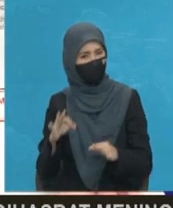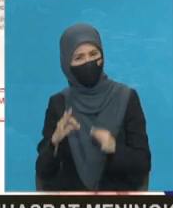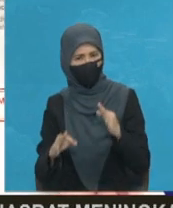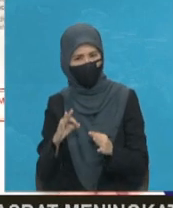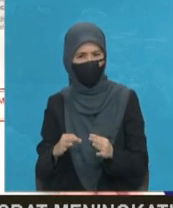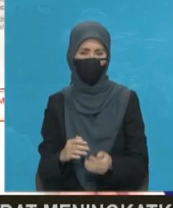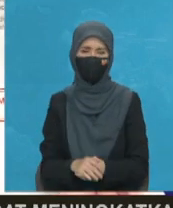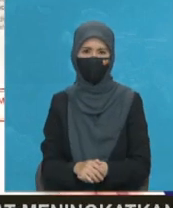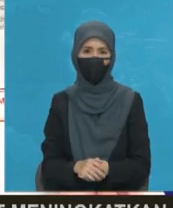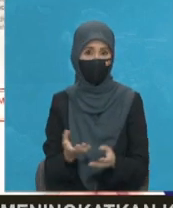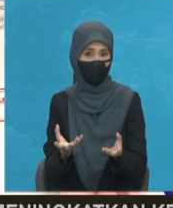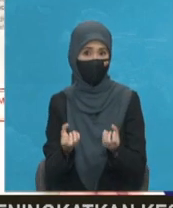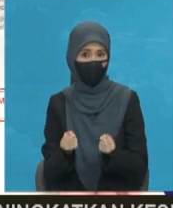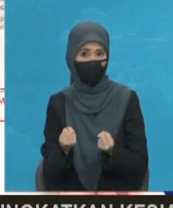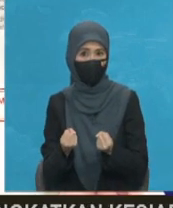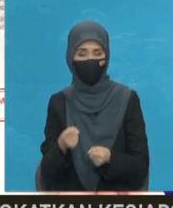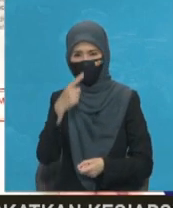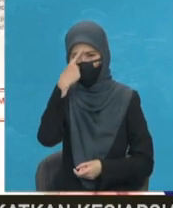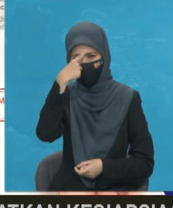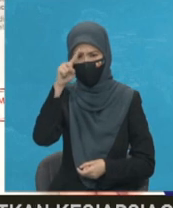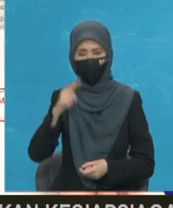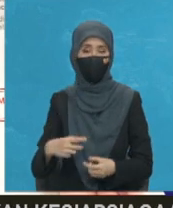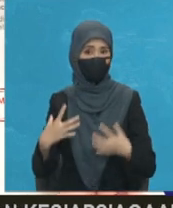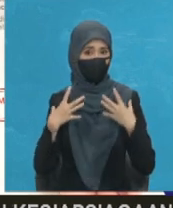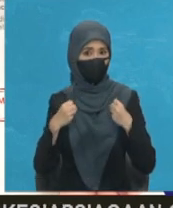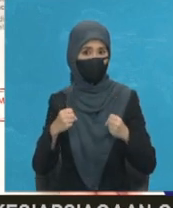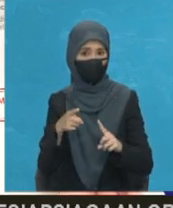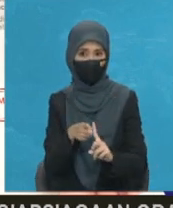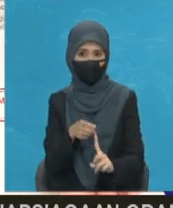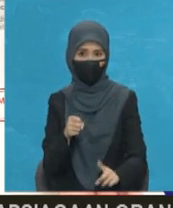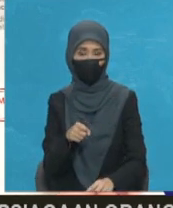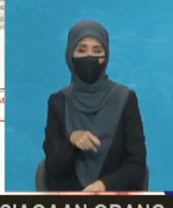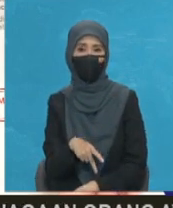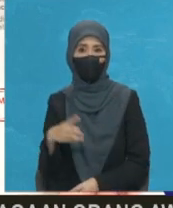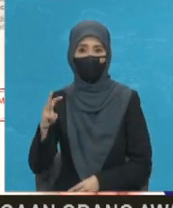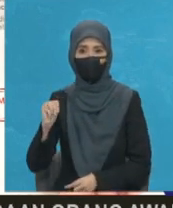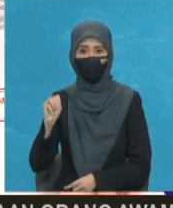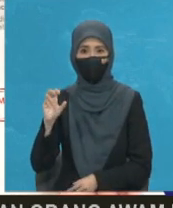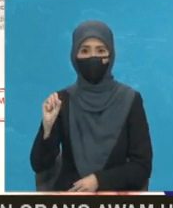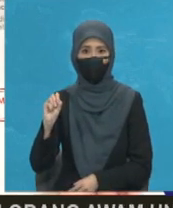mana-mana pihak yang memerlukan bukti kesembuhan secara resmi dari Kementerian Kesehatan untuk